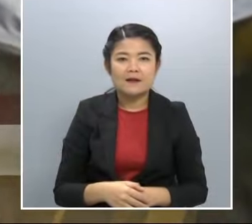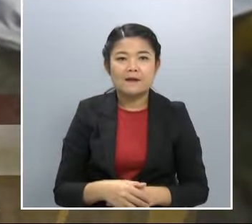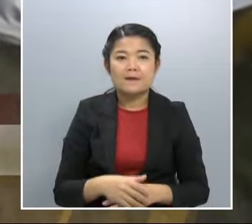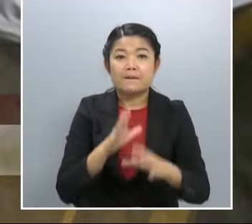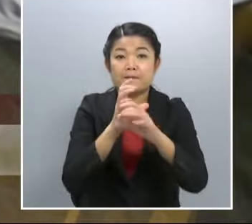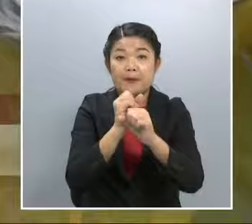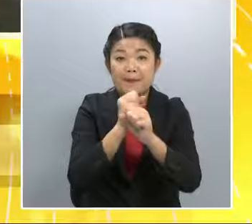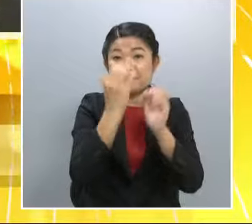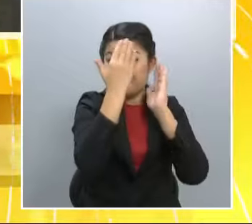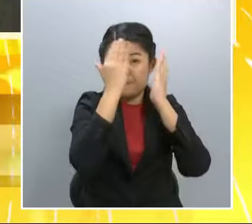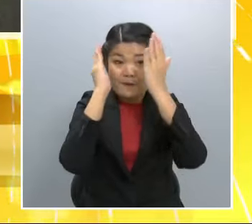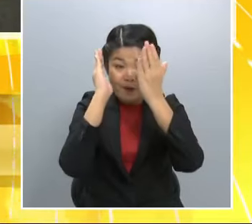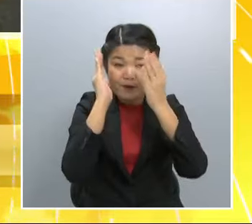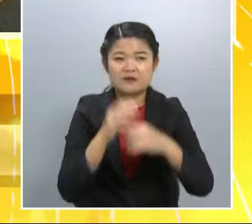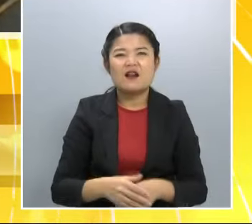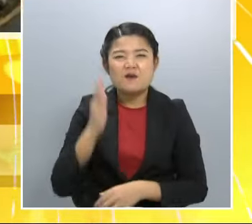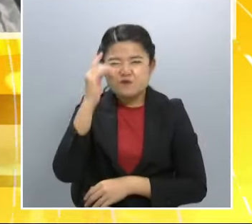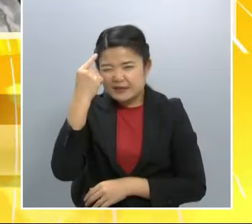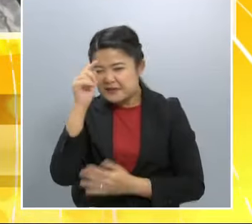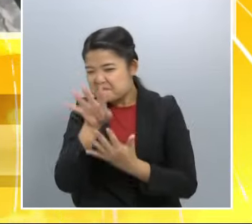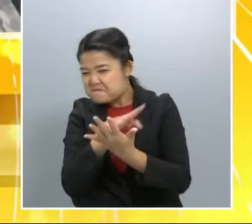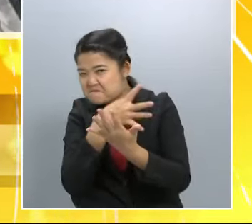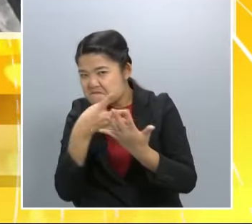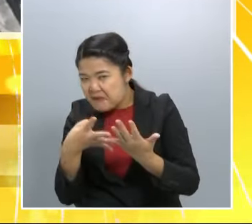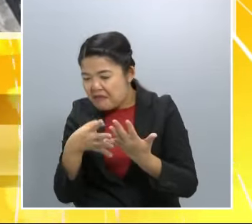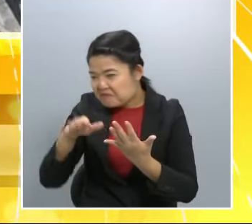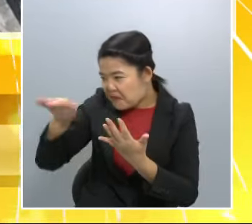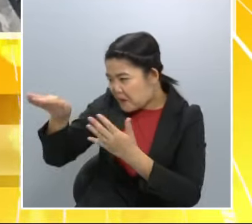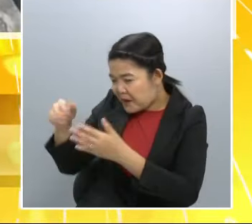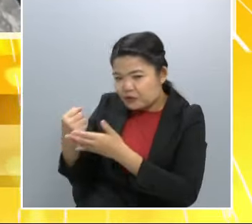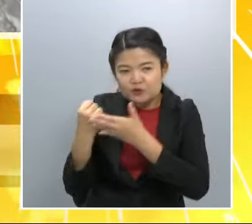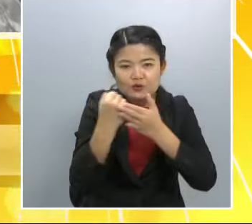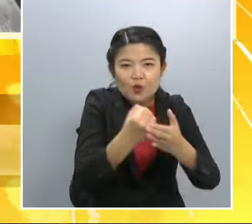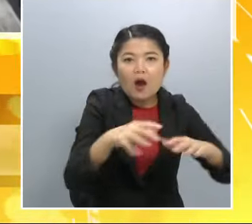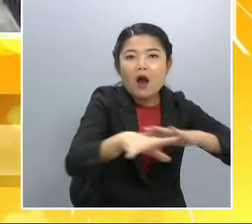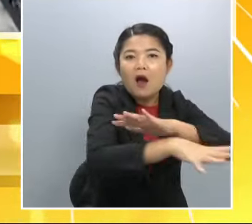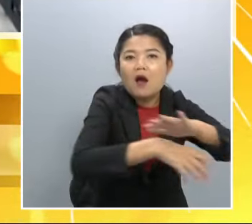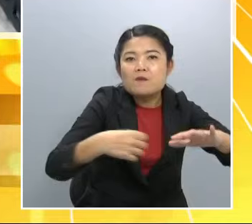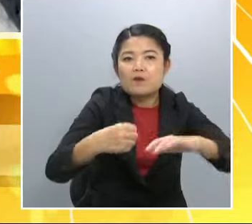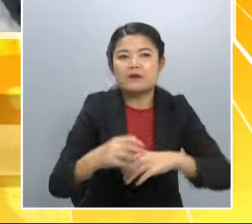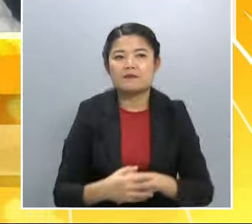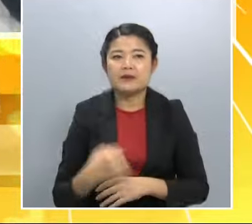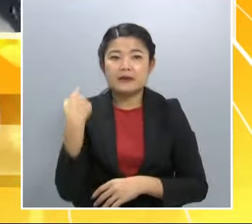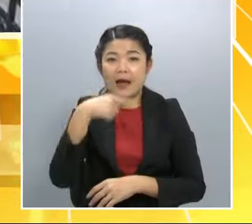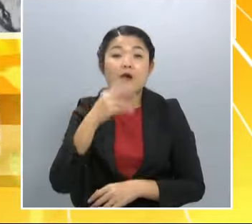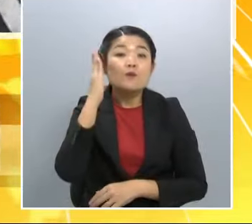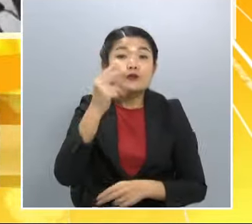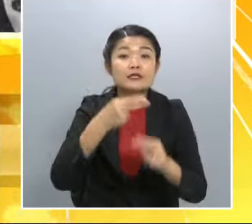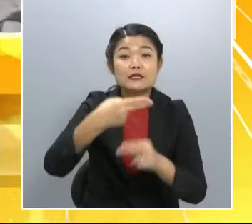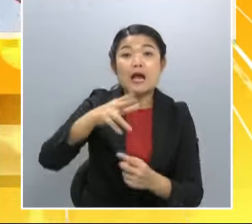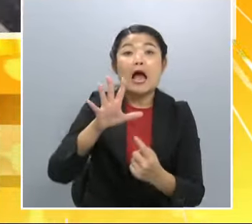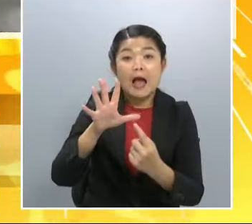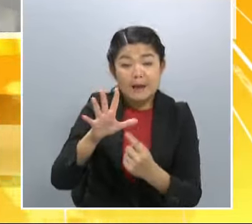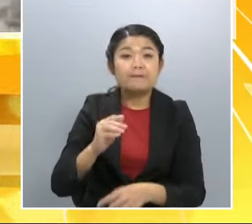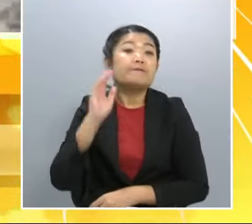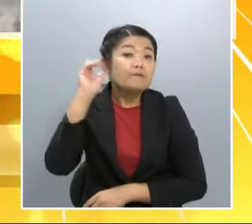นายหำเนี่ยเป็นคนวางแผนและนำทีมไปก่อเหตุคนที่ไปด้วยก็จะมีหำนายธันวา